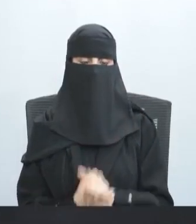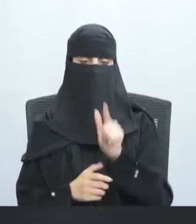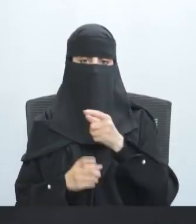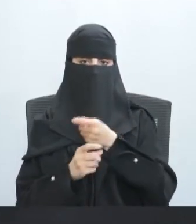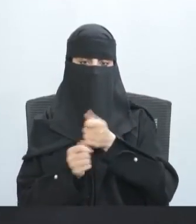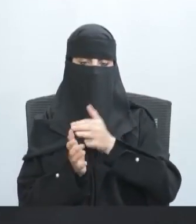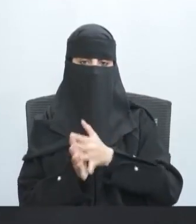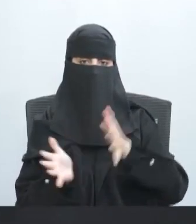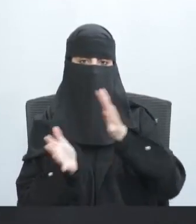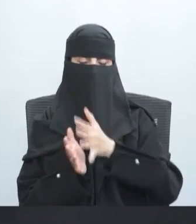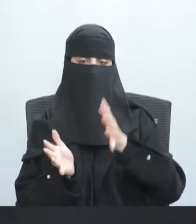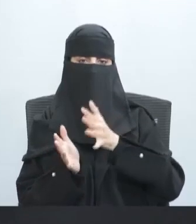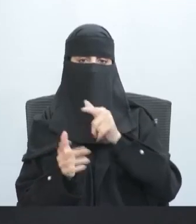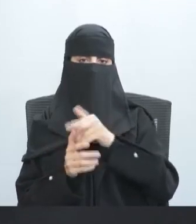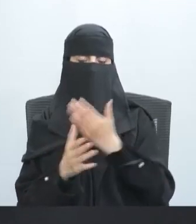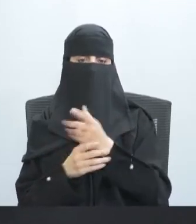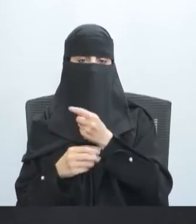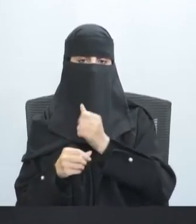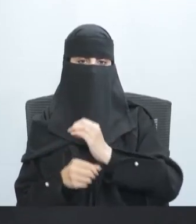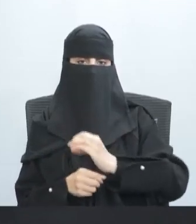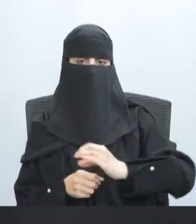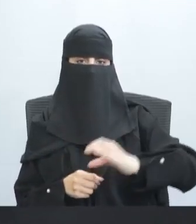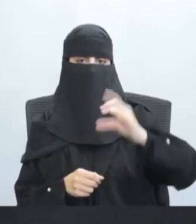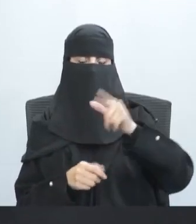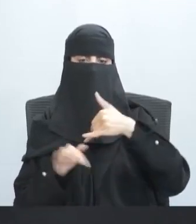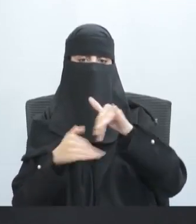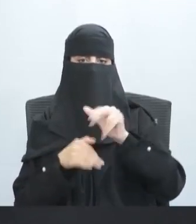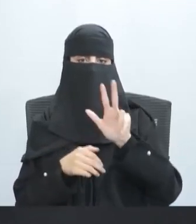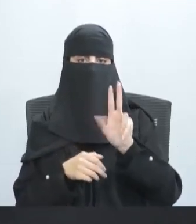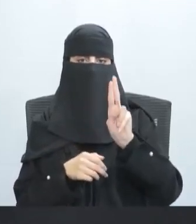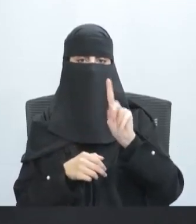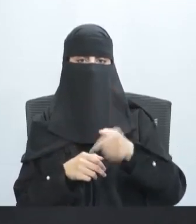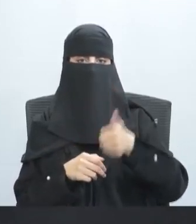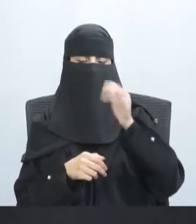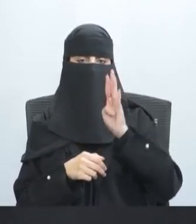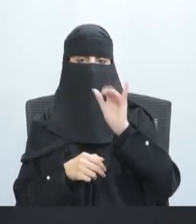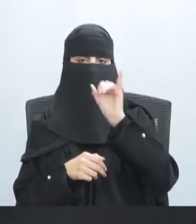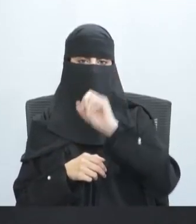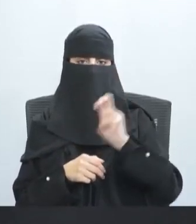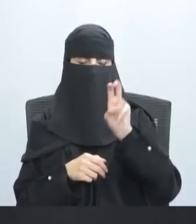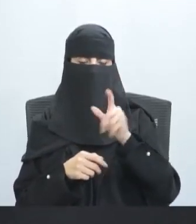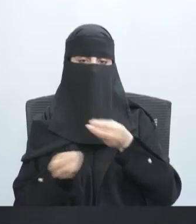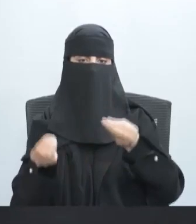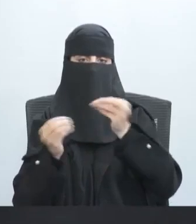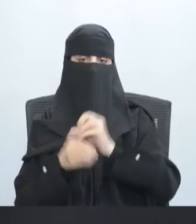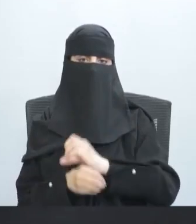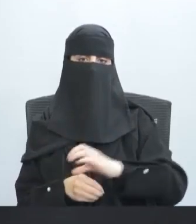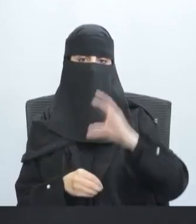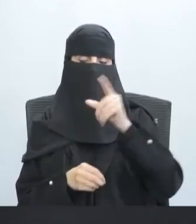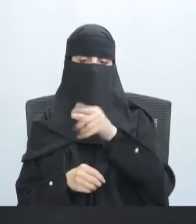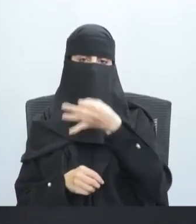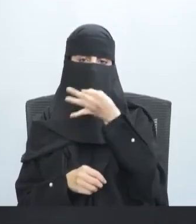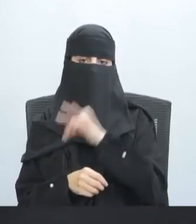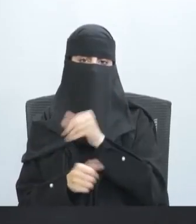كلما استثمرت بالطريقه التراكميه كلما اصبح المبلغ اكبر وبالتالي يزداد هذه المدخرات وتزداد هذه